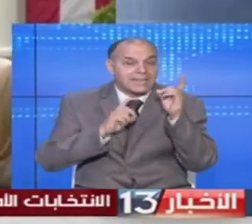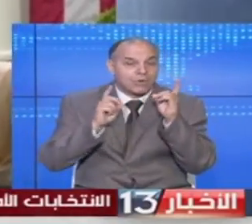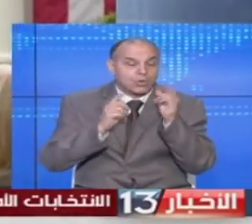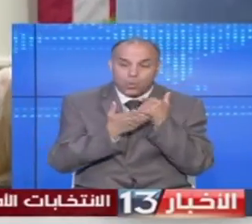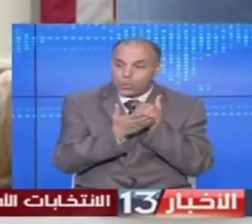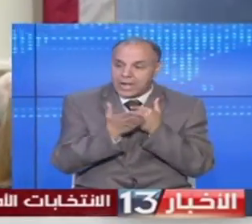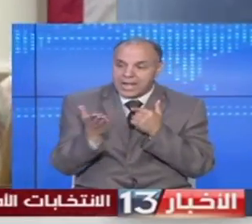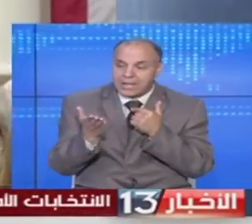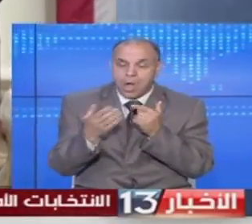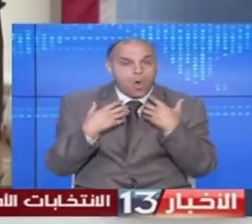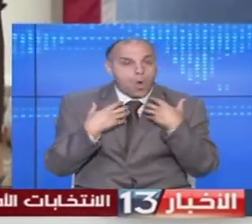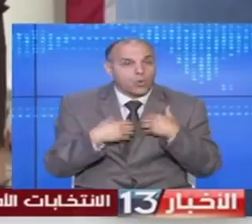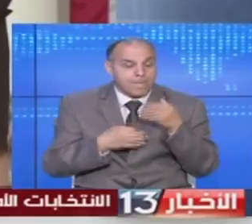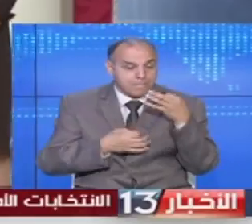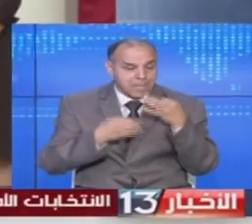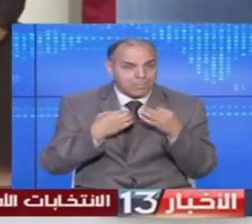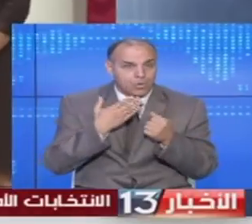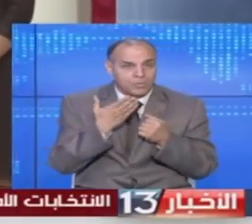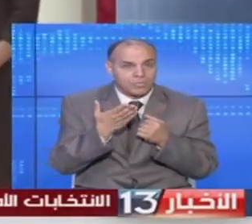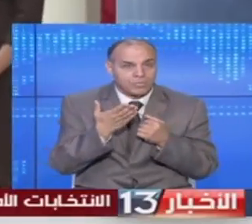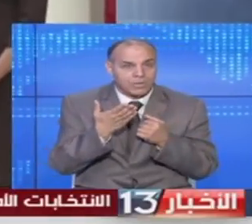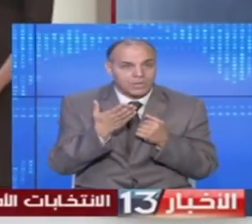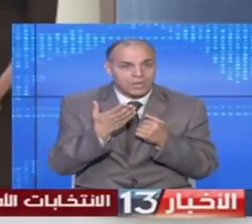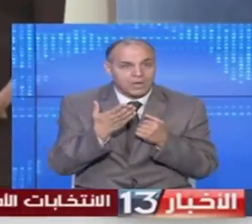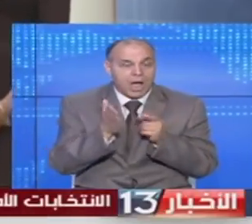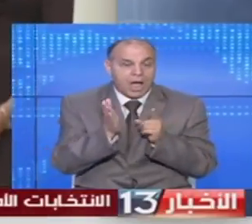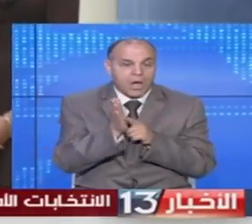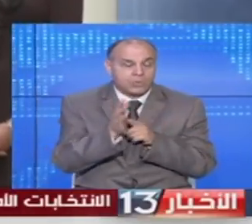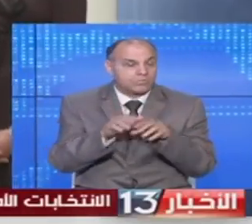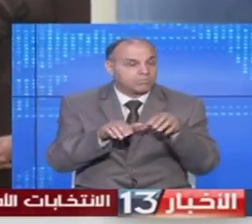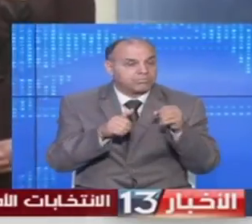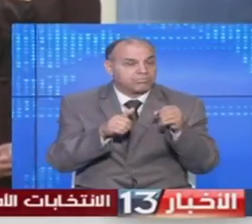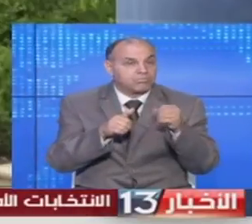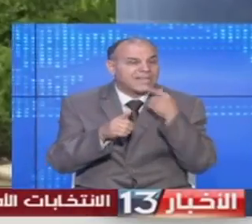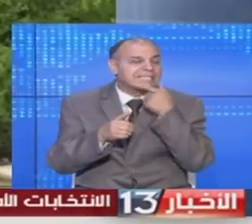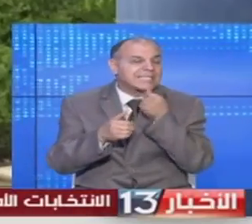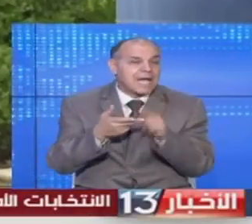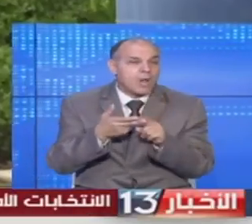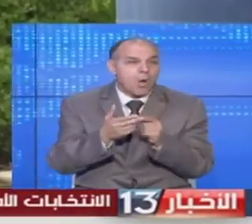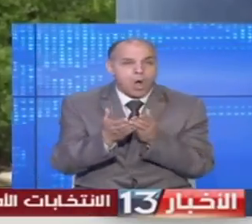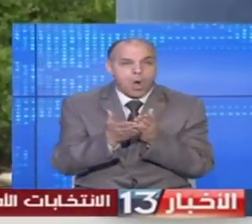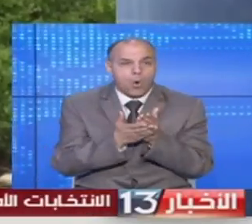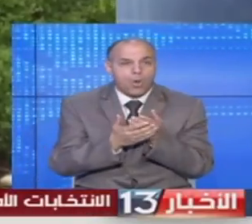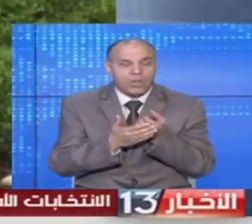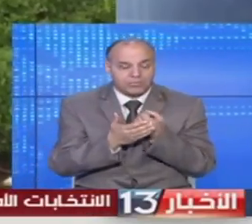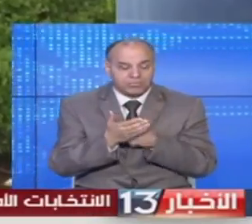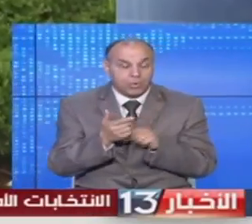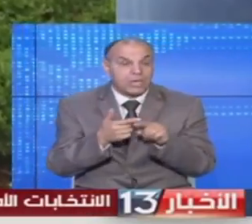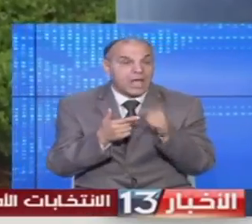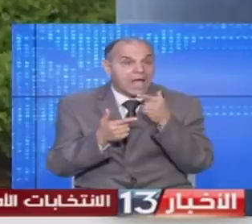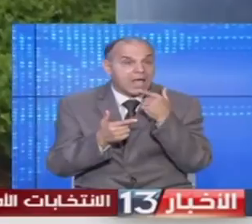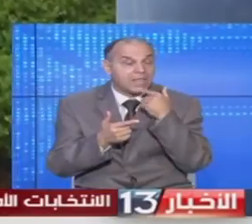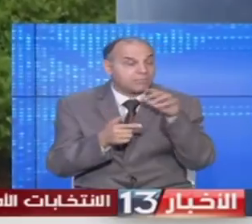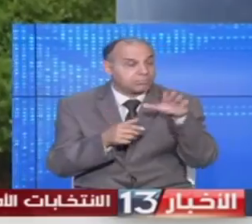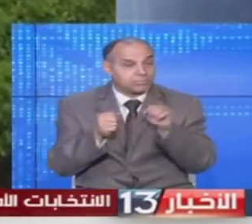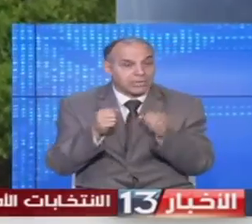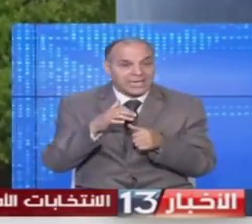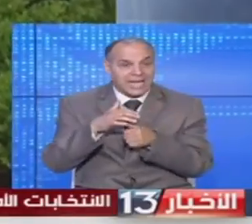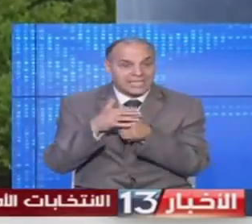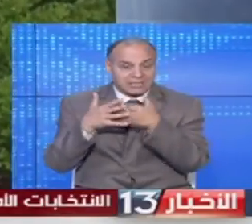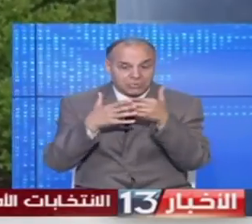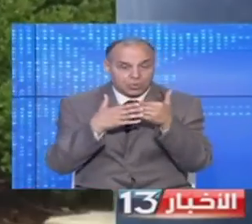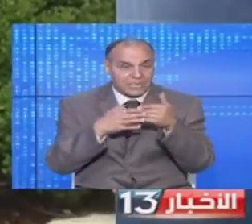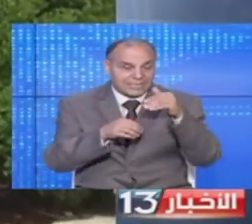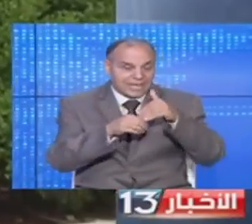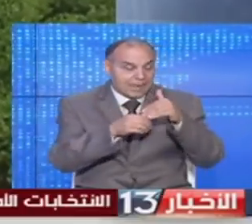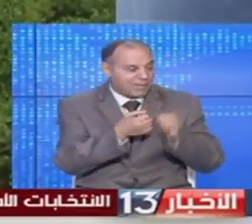من ان عضويتها بالمحكمه ستهدد قانون الرعايه الميسره وحقوق الاجهاض وقد يستنجد بها الرئيس في حسم